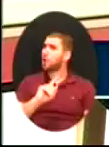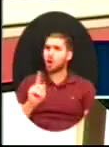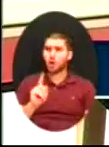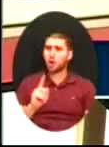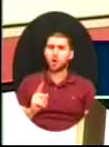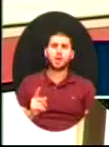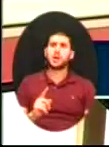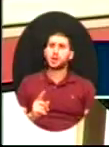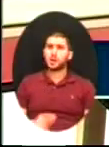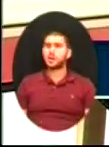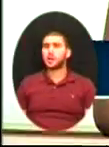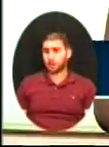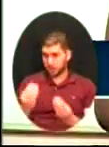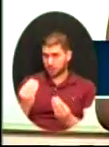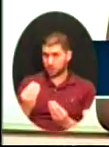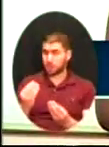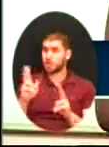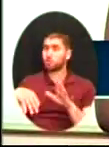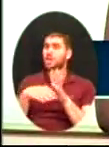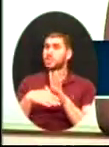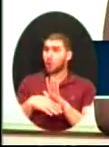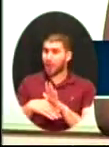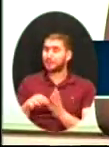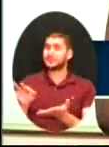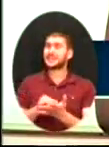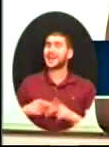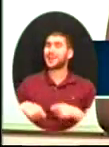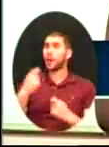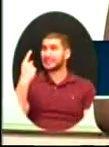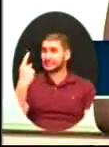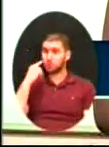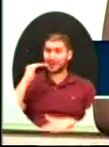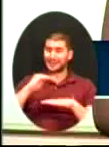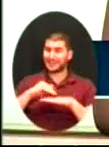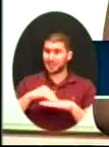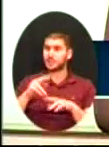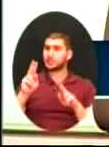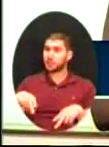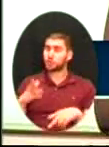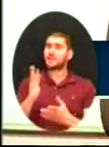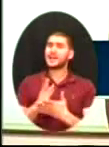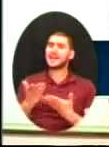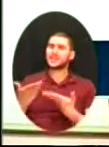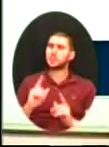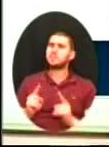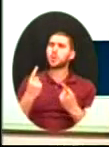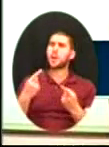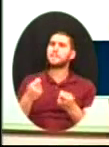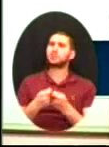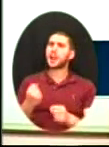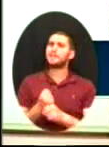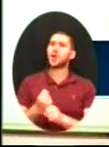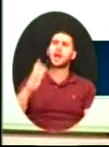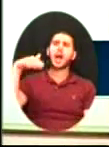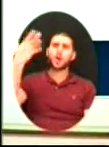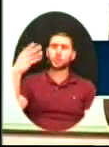החליכים שלנו. יש נוהל שמשרד החינוך עצמו התקין, שבו יש התייחסות מה קורה באשר לפעילויות